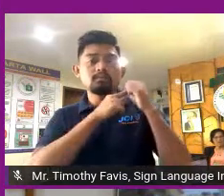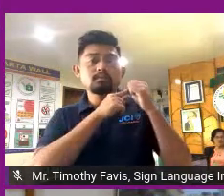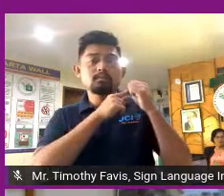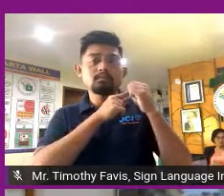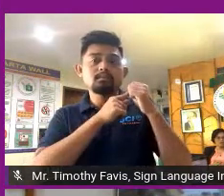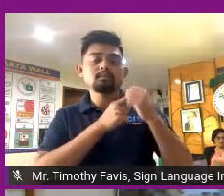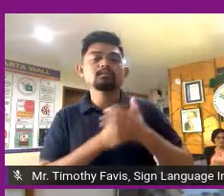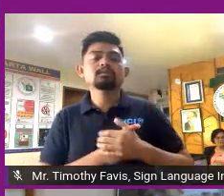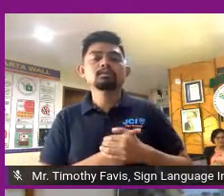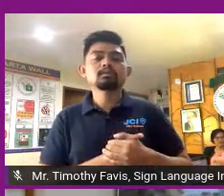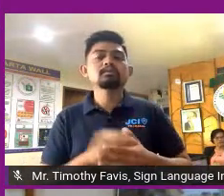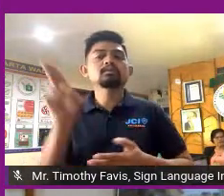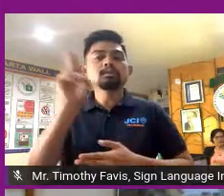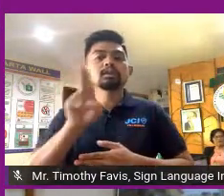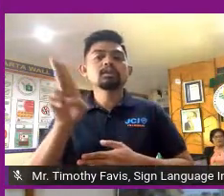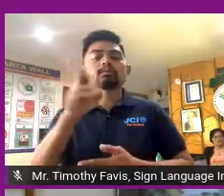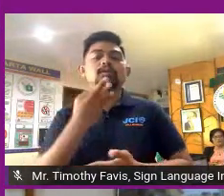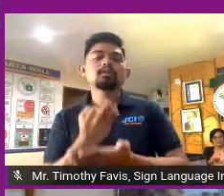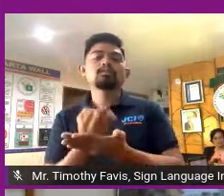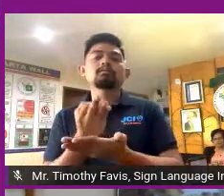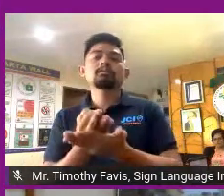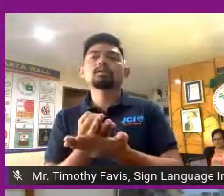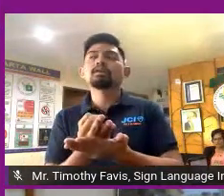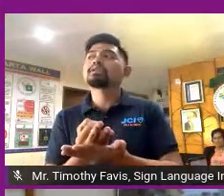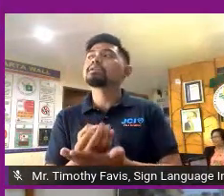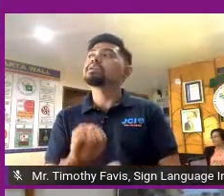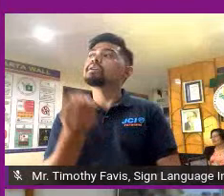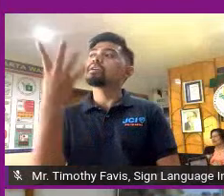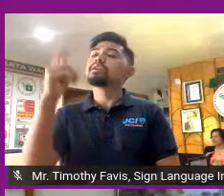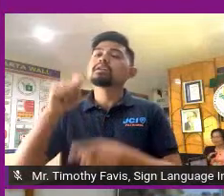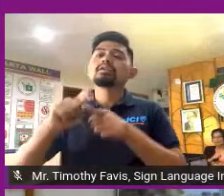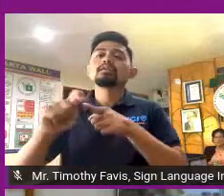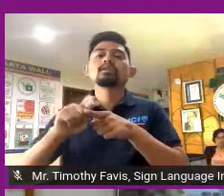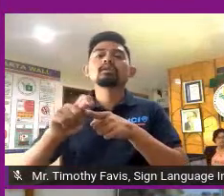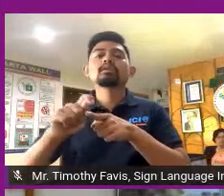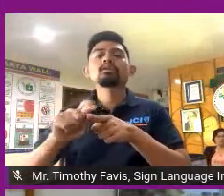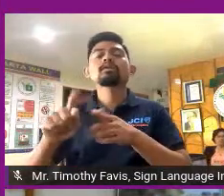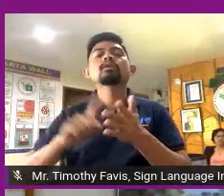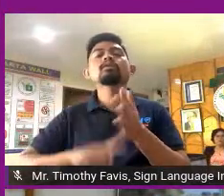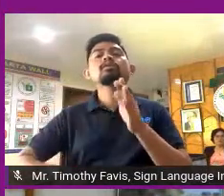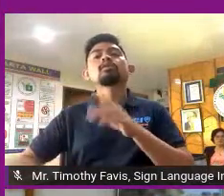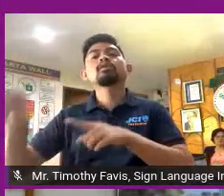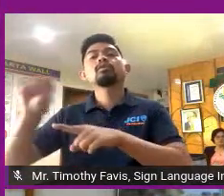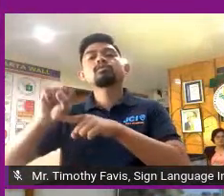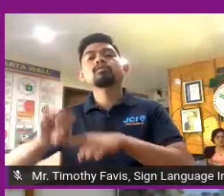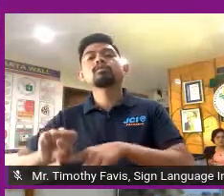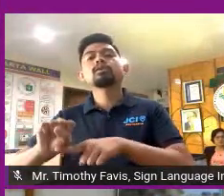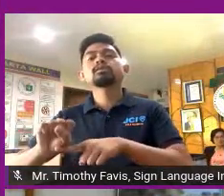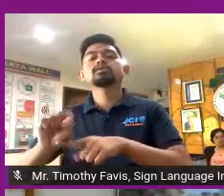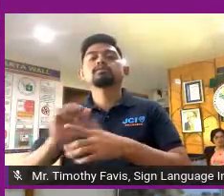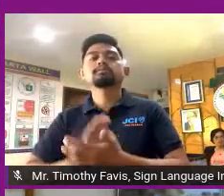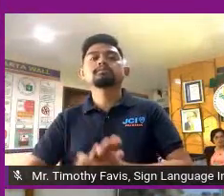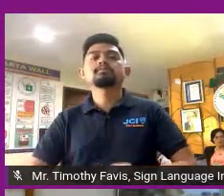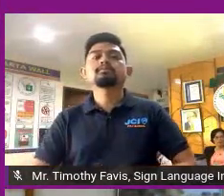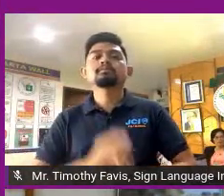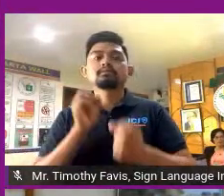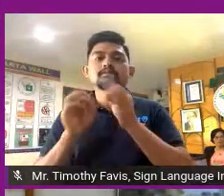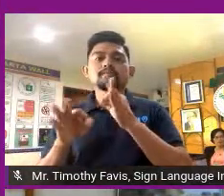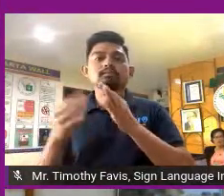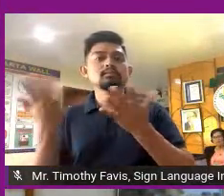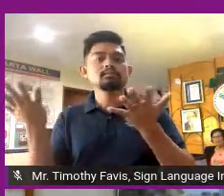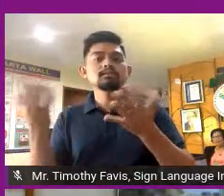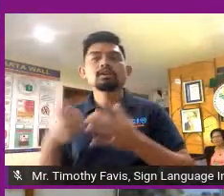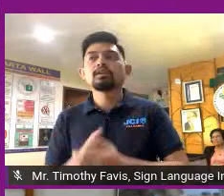sa pag-utilize ng fund bilang matitrain ano bang sitwasyon ng ano, umwala ng